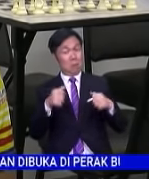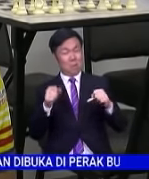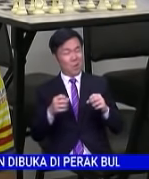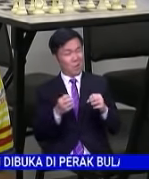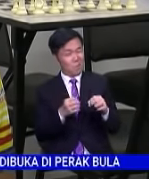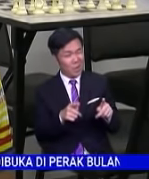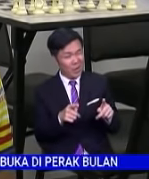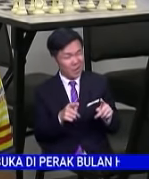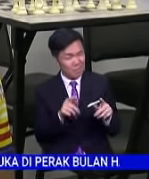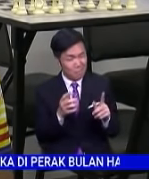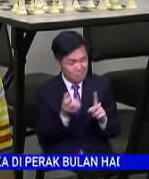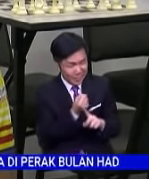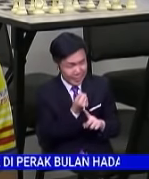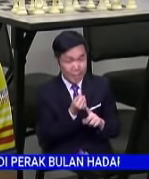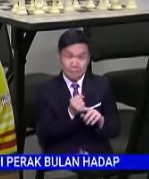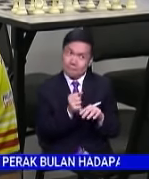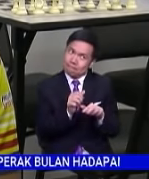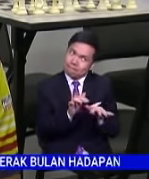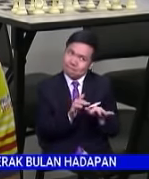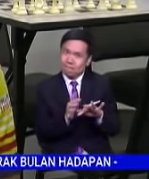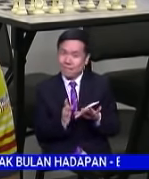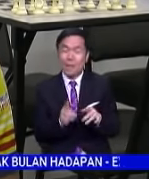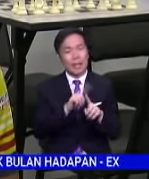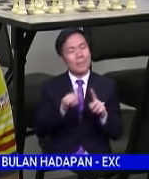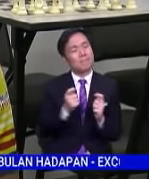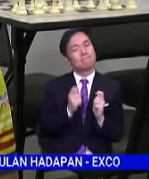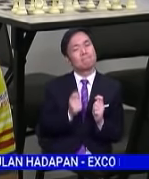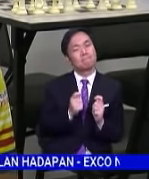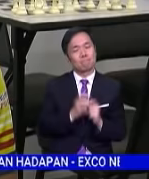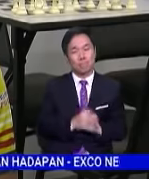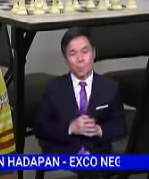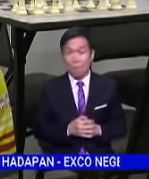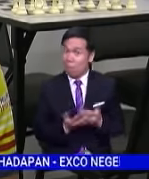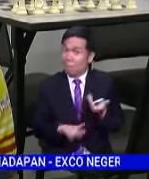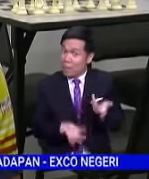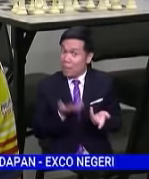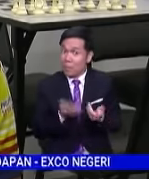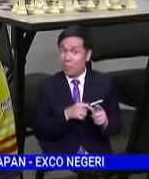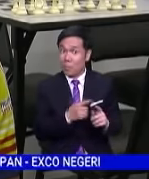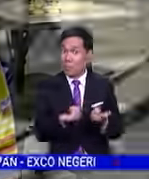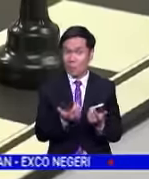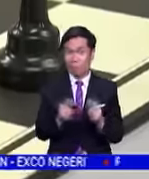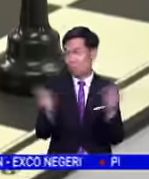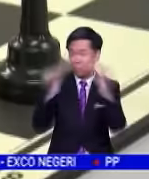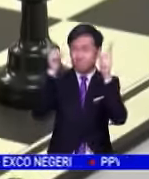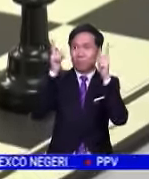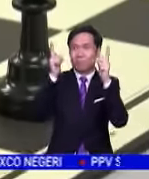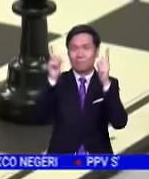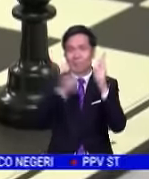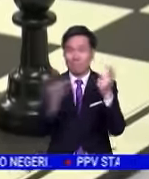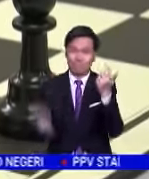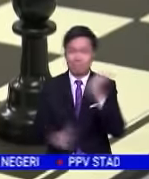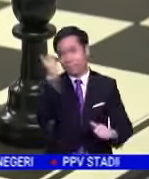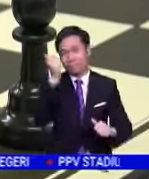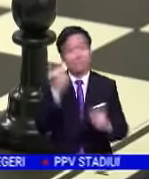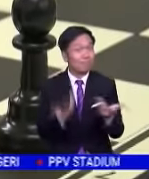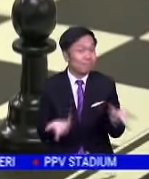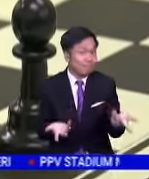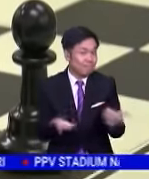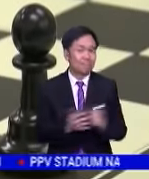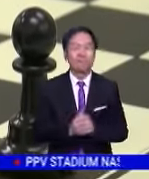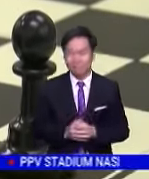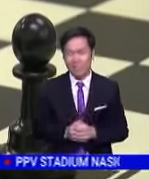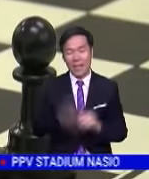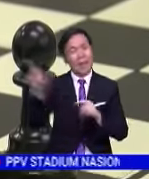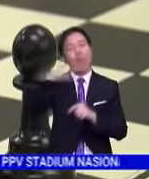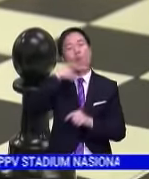agak tipis, tapi kami cuba sedaya upaya lah, mungkin kami mampu membuat kejutan lah. Under promotion.